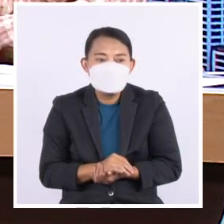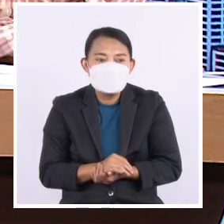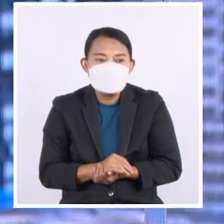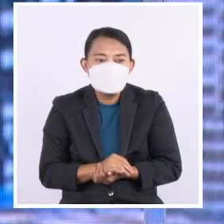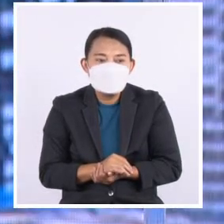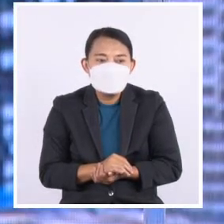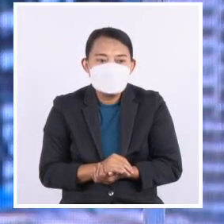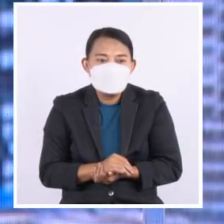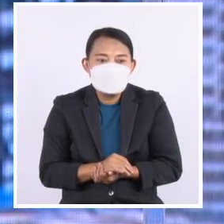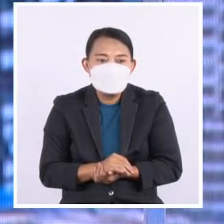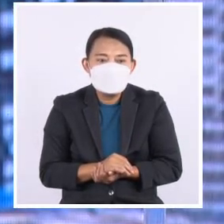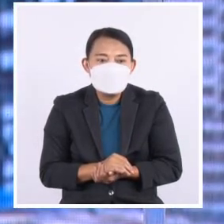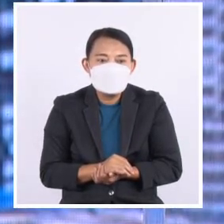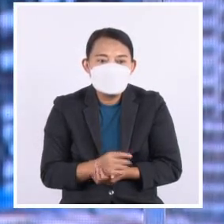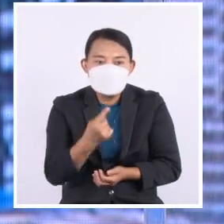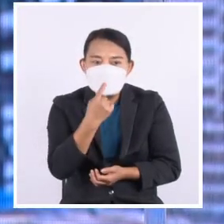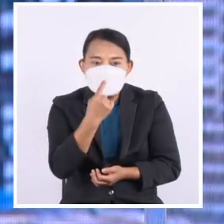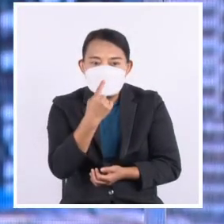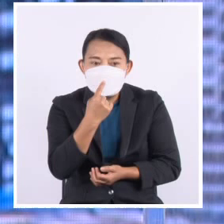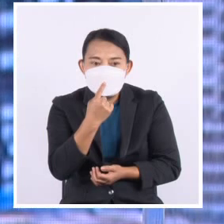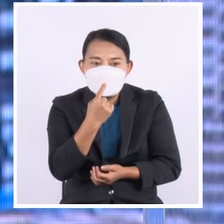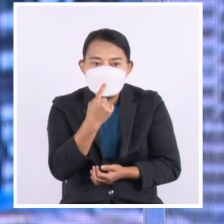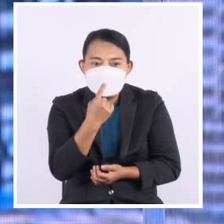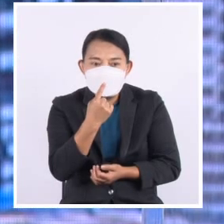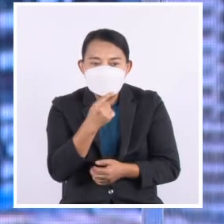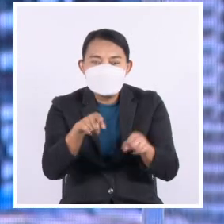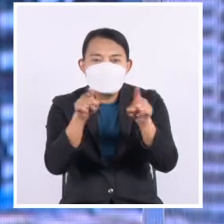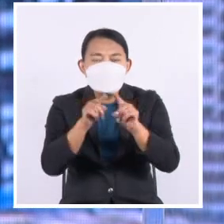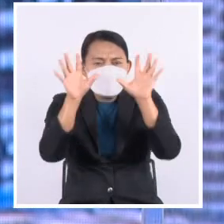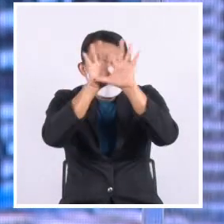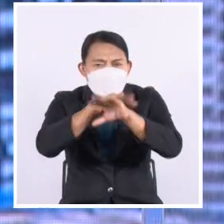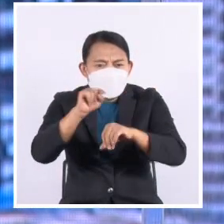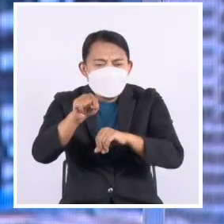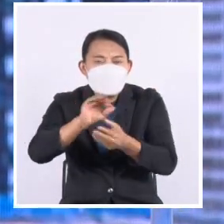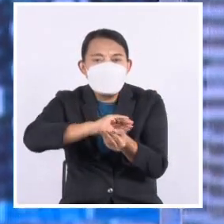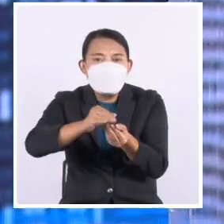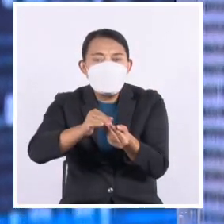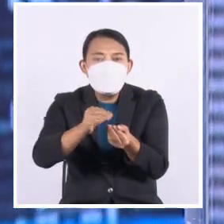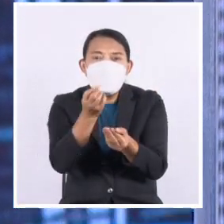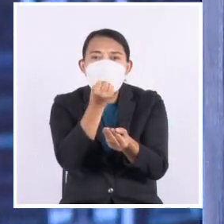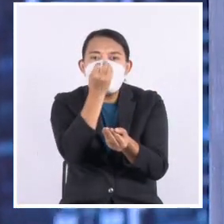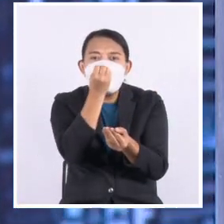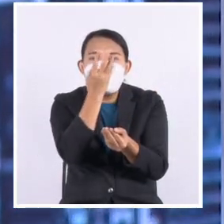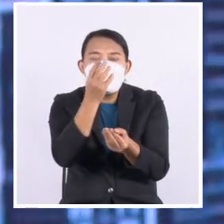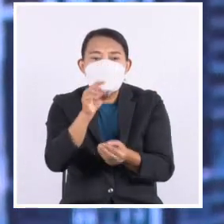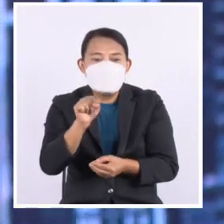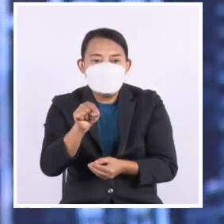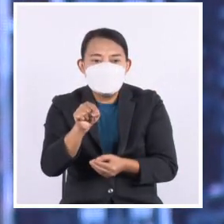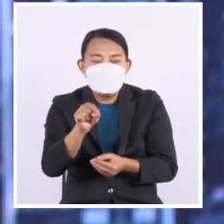ก่อนมันกลิ่นคล้ายๆน้ำดอกไม้หรือว่ามะม่วงสุกเหมือนกันนะคะ มันสุดยอดของพันธุ์มะม่วงเลย